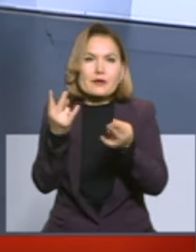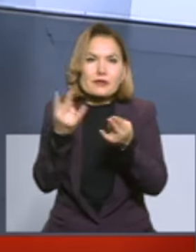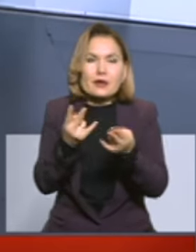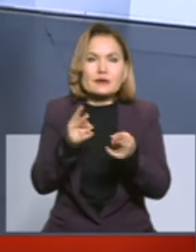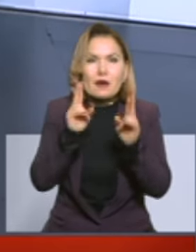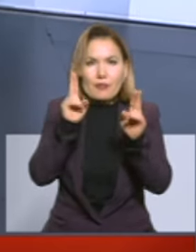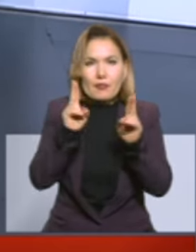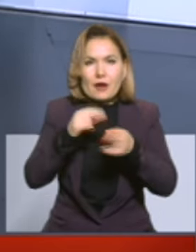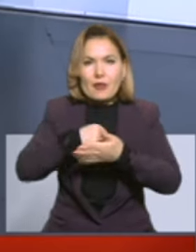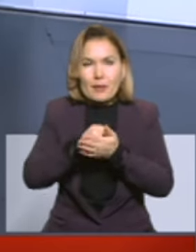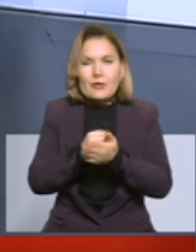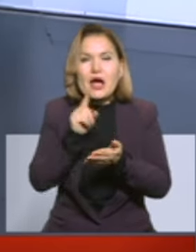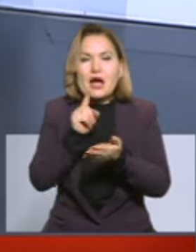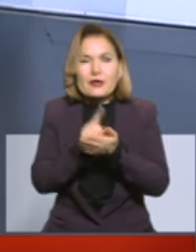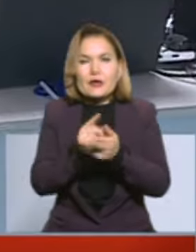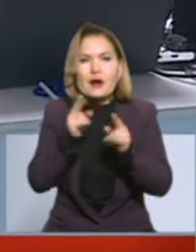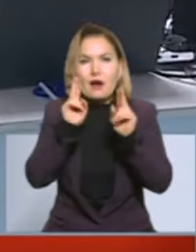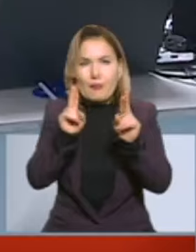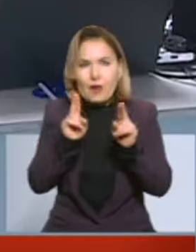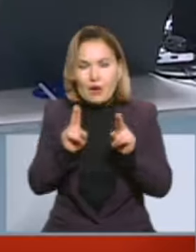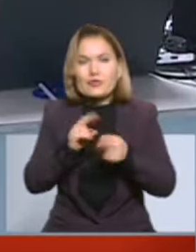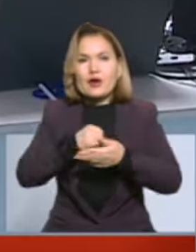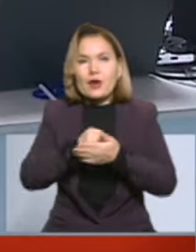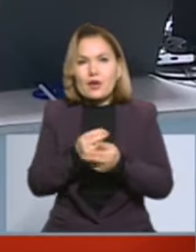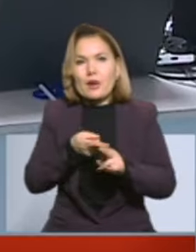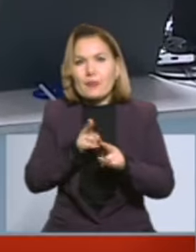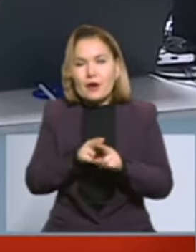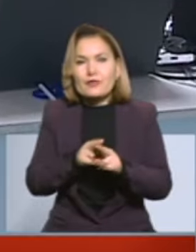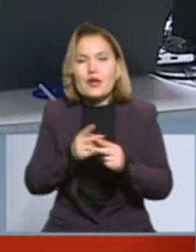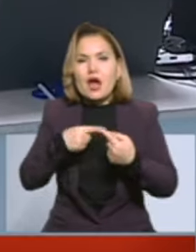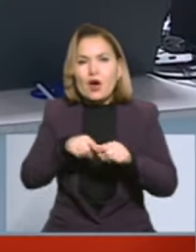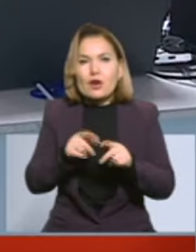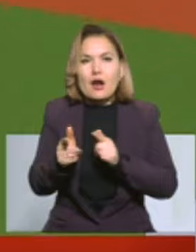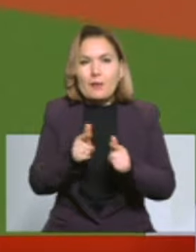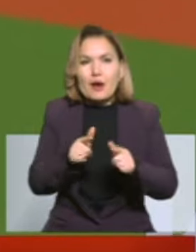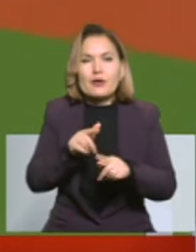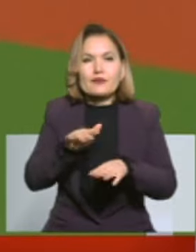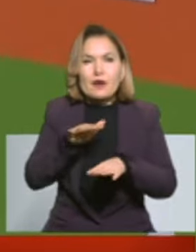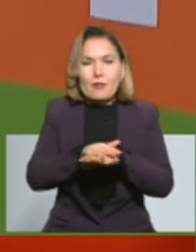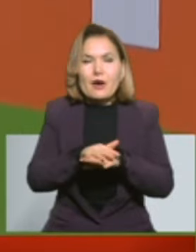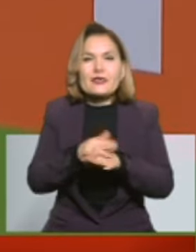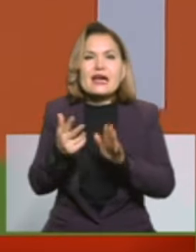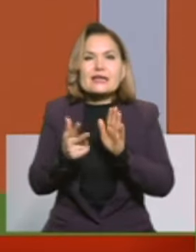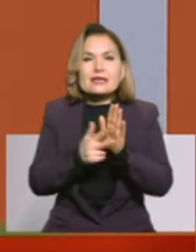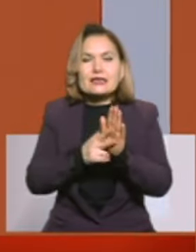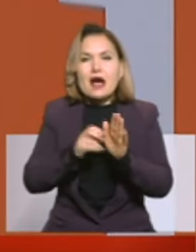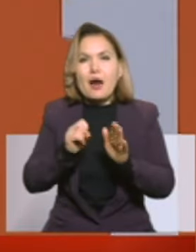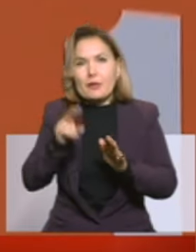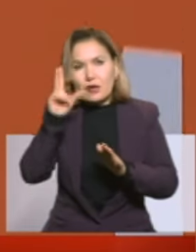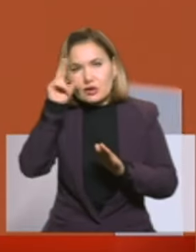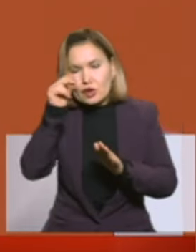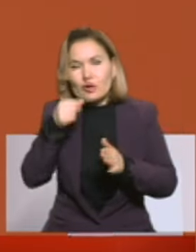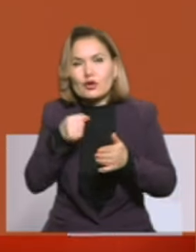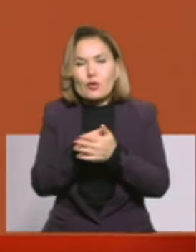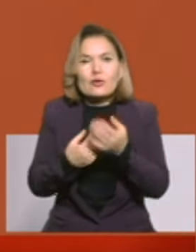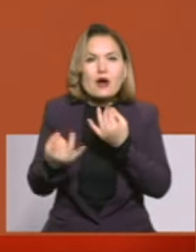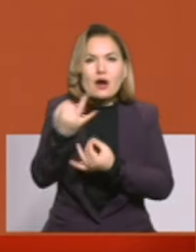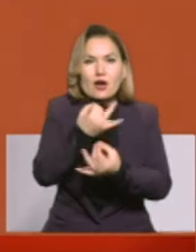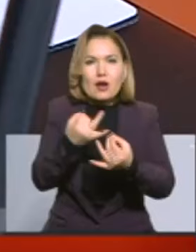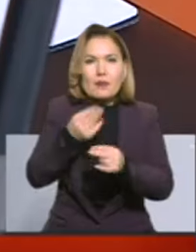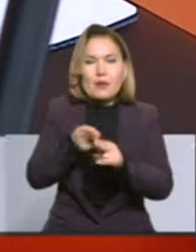ұсынылды. Тиісті қаулыны қаржы нарығын реттеу және дамыту агенттігі әзірлеген құжат 8 сәуірге дейін қоғам талқысына